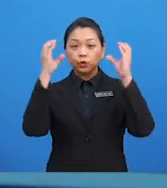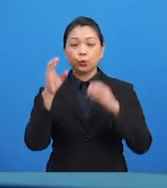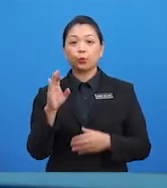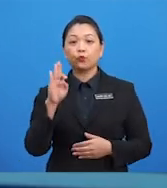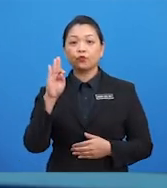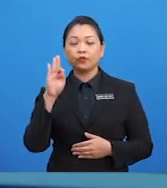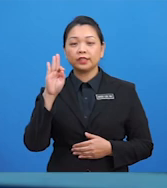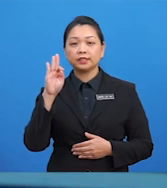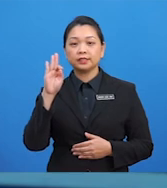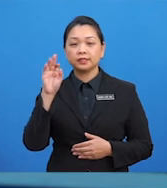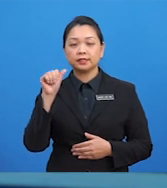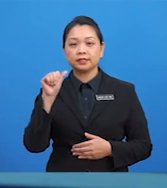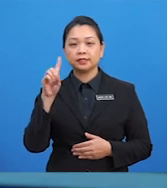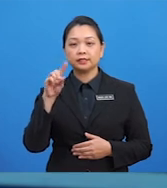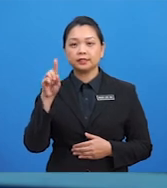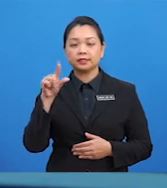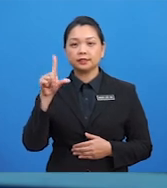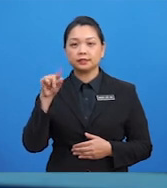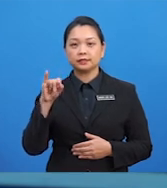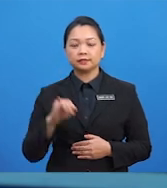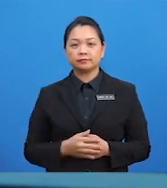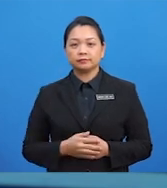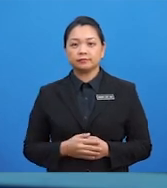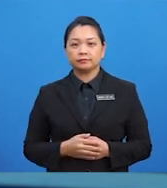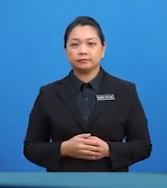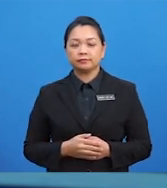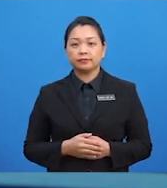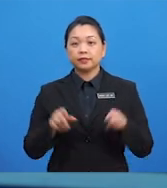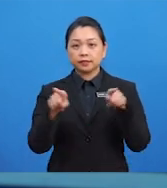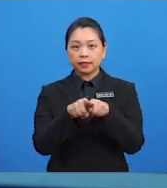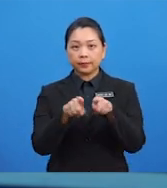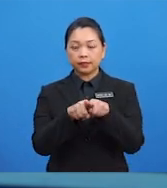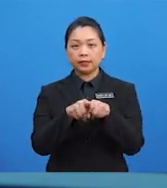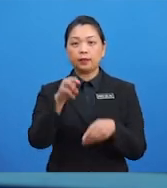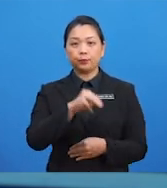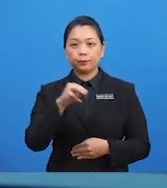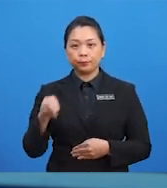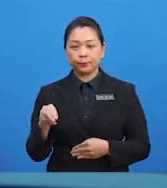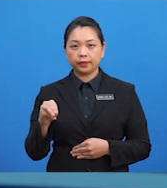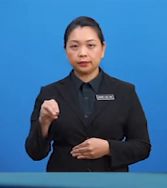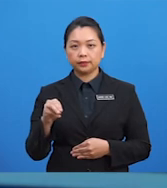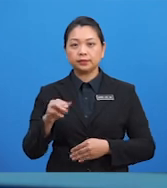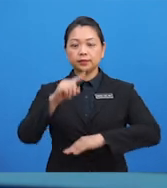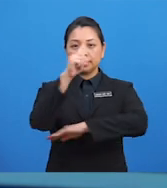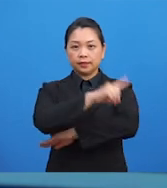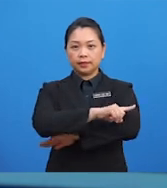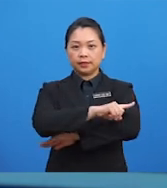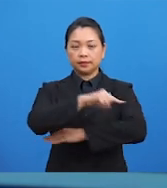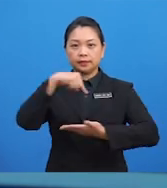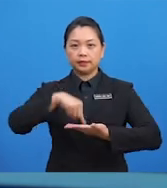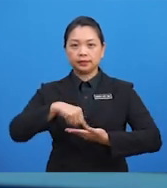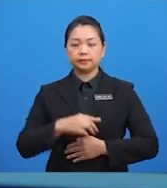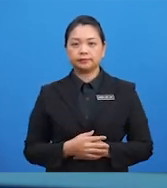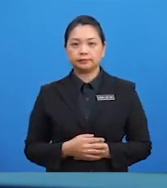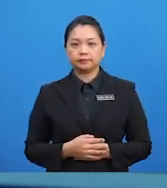bin Arsyad akan bersama-sama murid-murid pada sesi pembelajaran kali